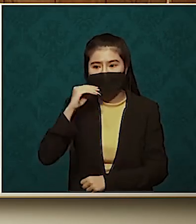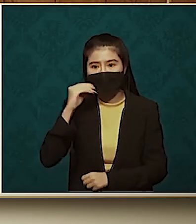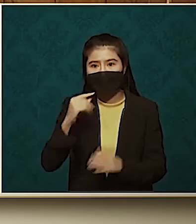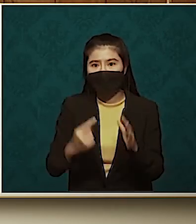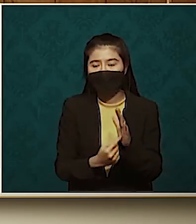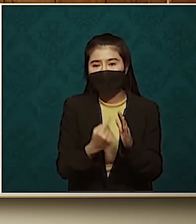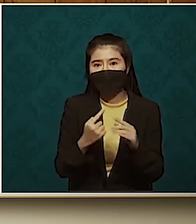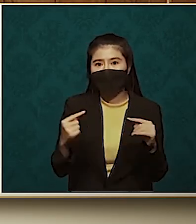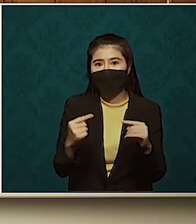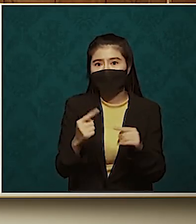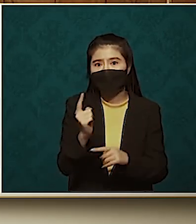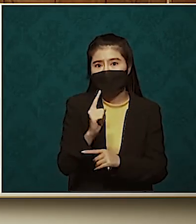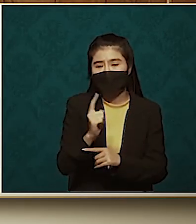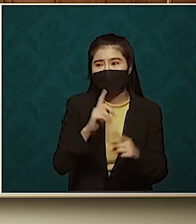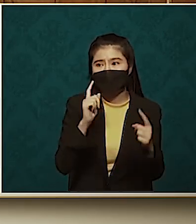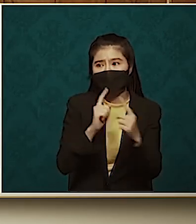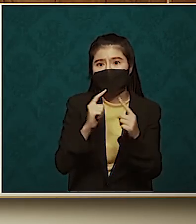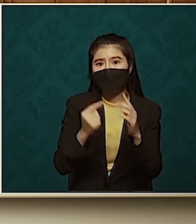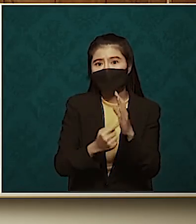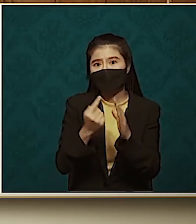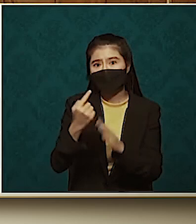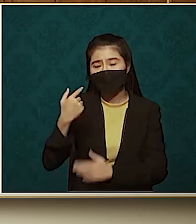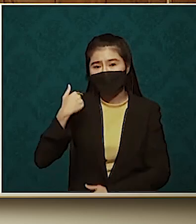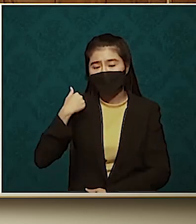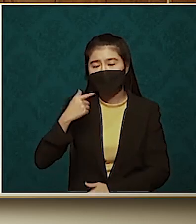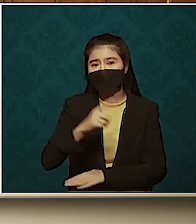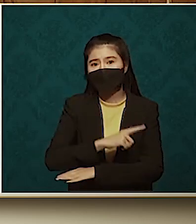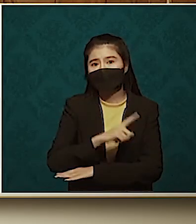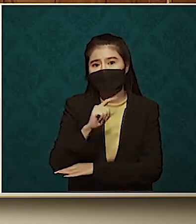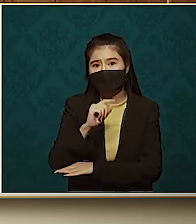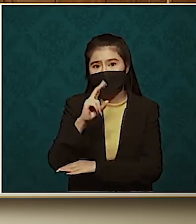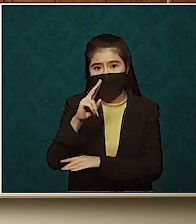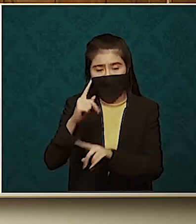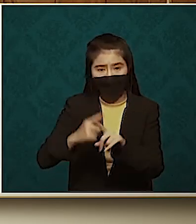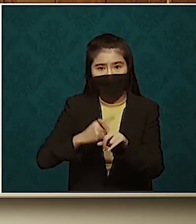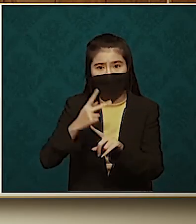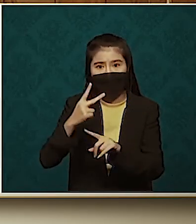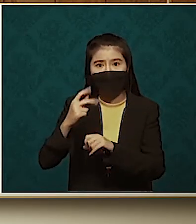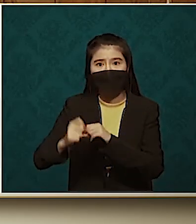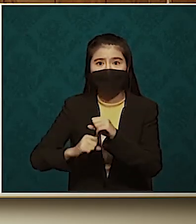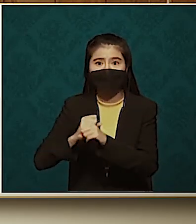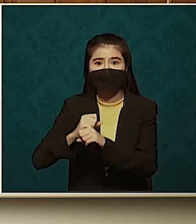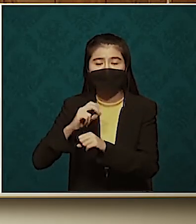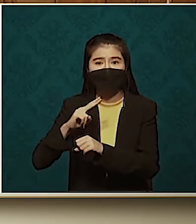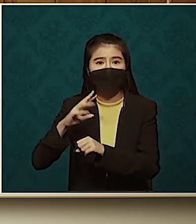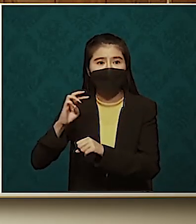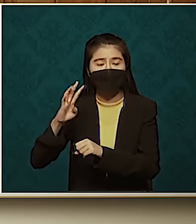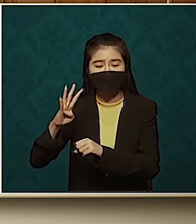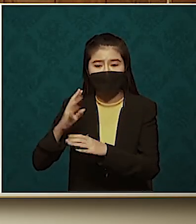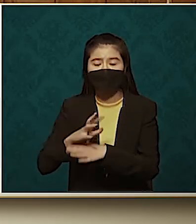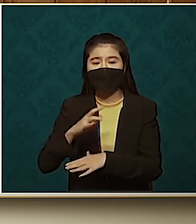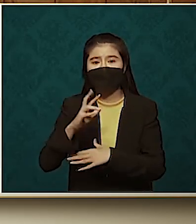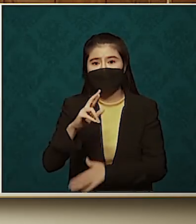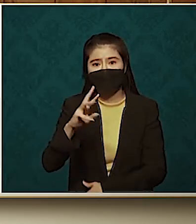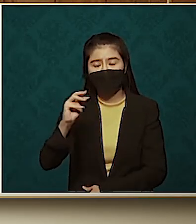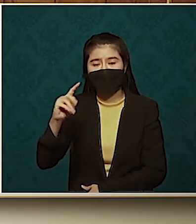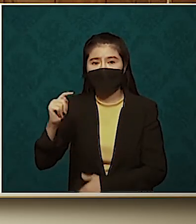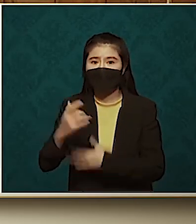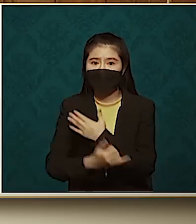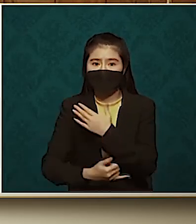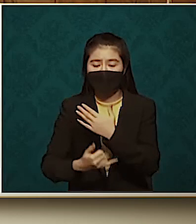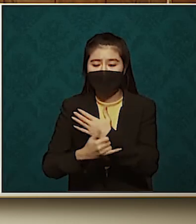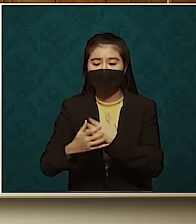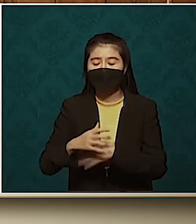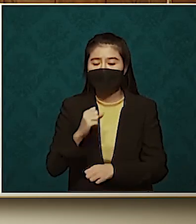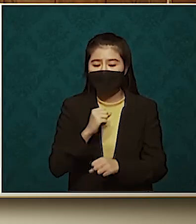ต่ช่วงที่มีการพบครั้งแรกนะประมาณวันที่22กุมภาที่เราเชิญตัวรัฐมนตรีต่างประเทศมาก็คือบอกว่าท่านต้อง